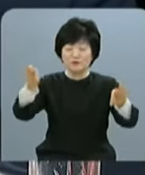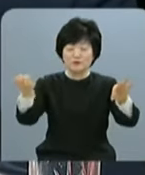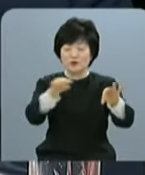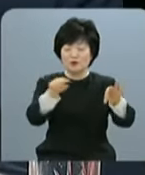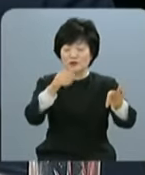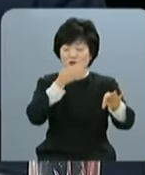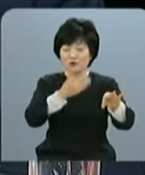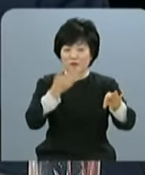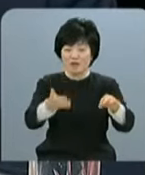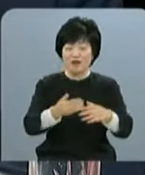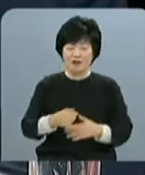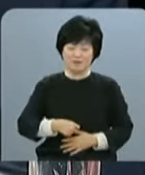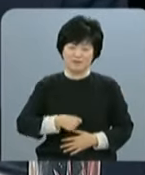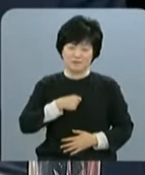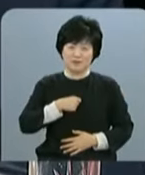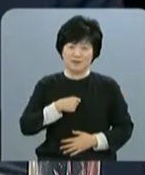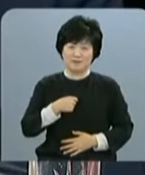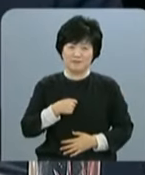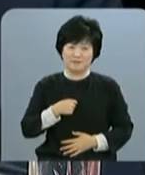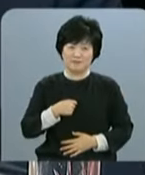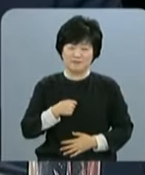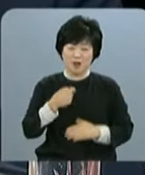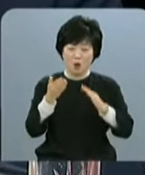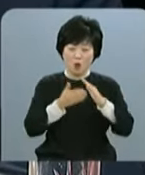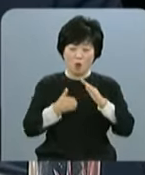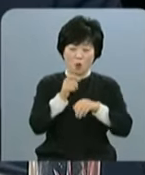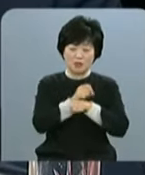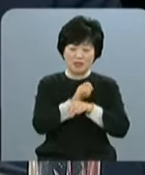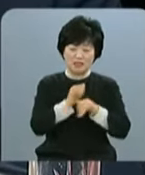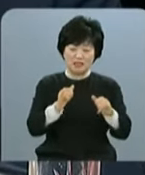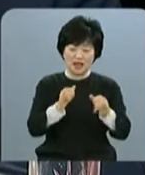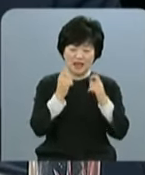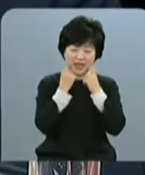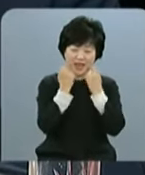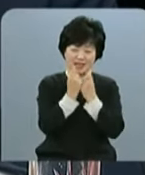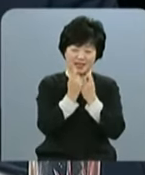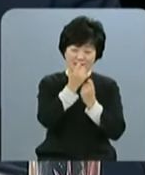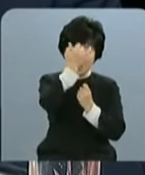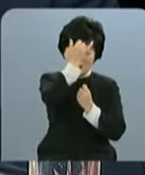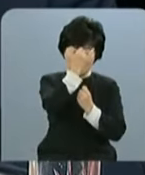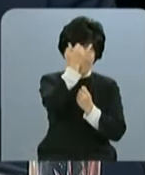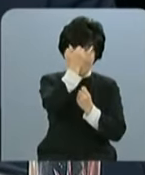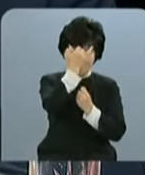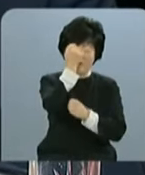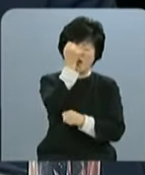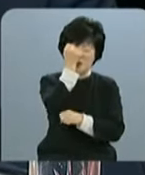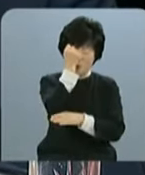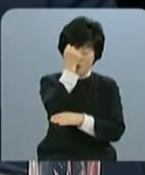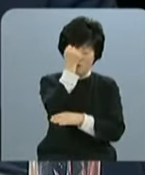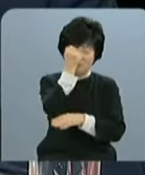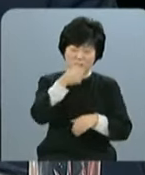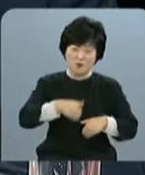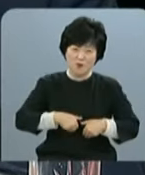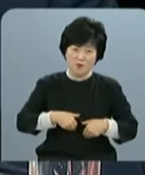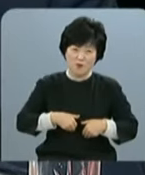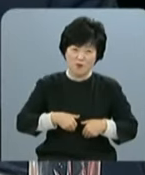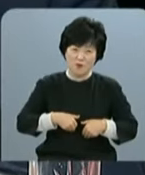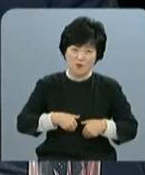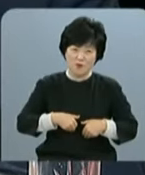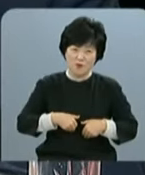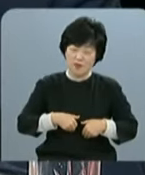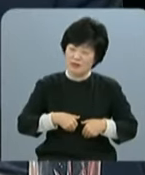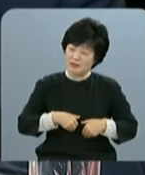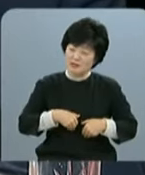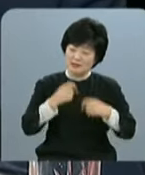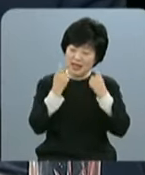저는 솔직히 말씀드리면 네. 공직자 개개인의 도덕성은 기본이긴 하지만 그게 그렇게